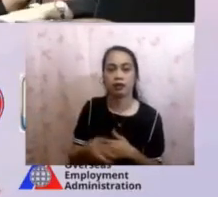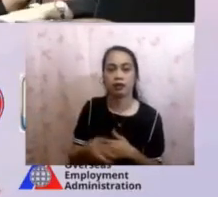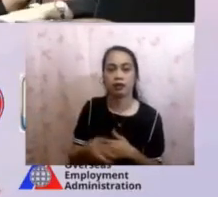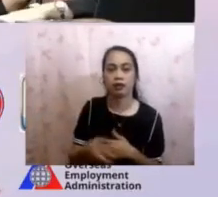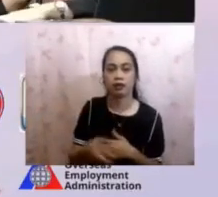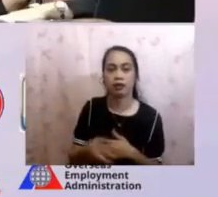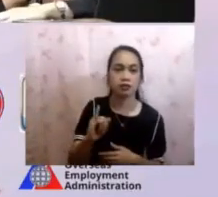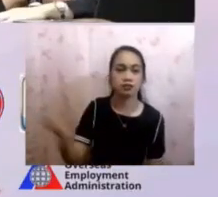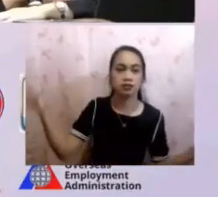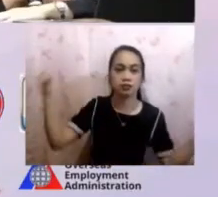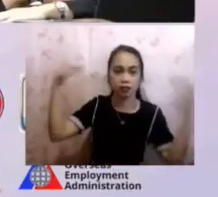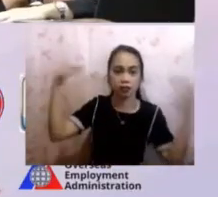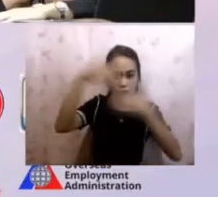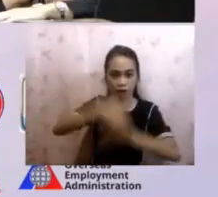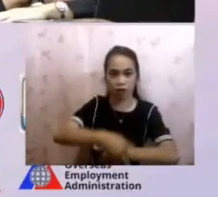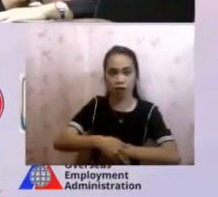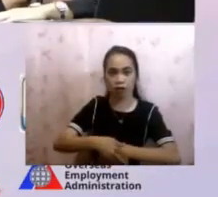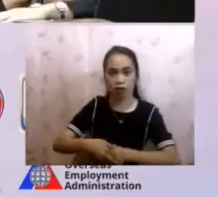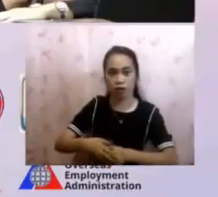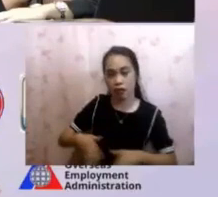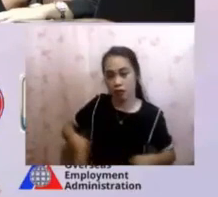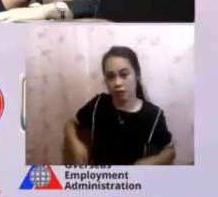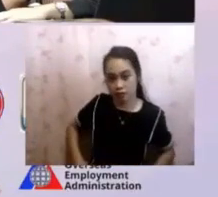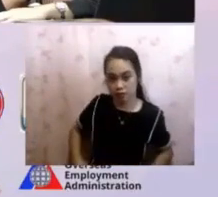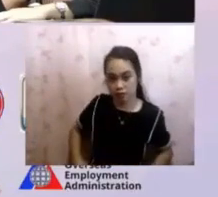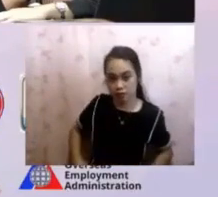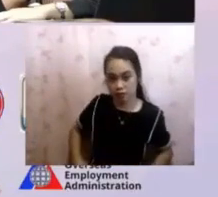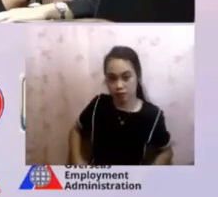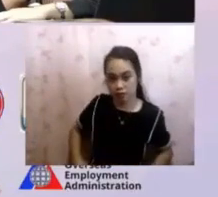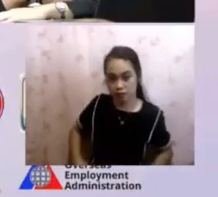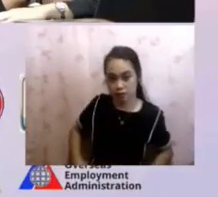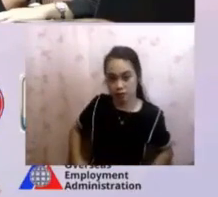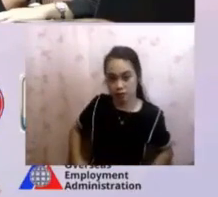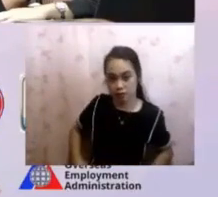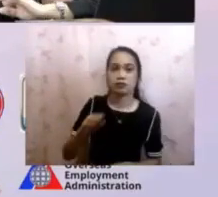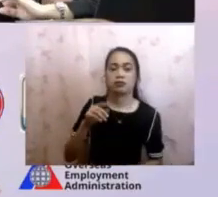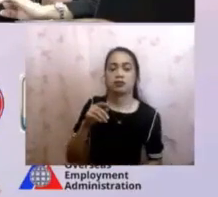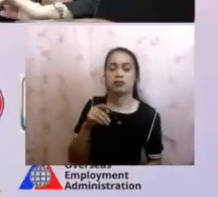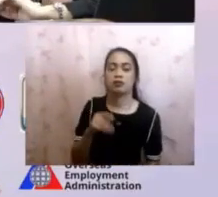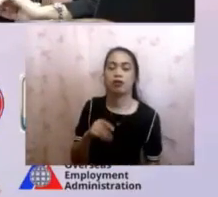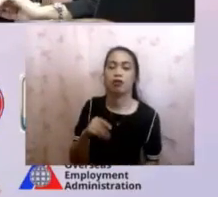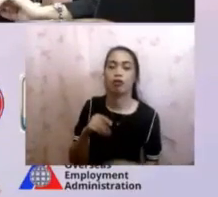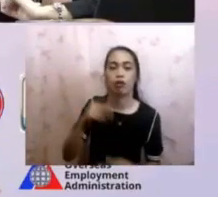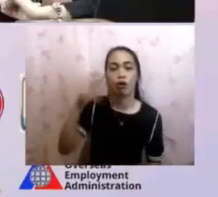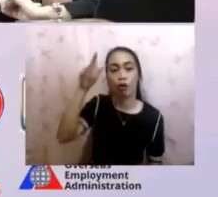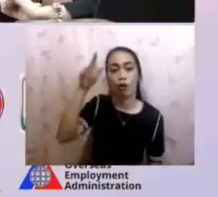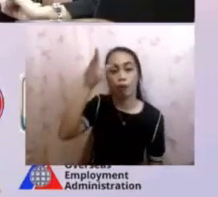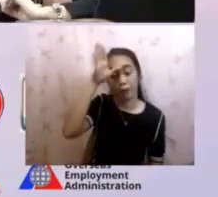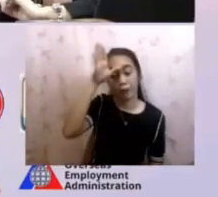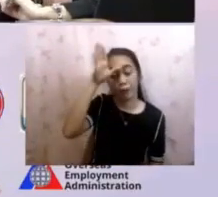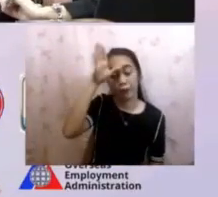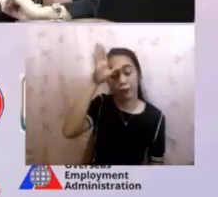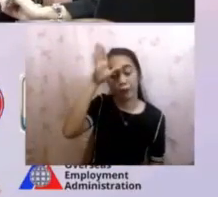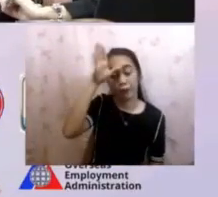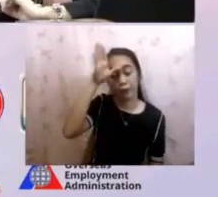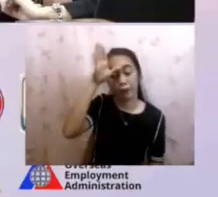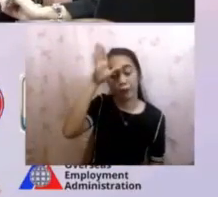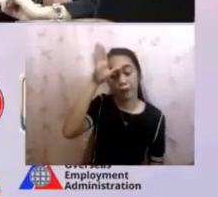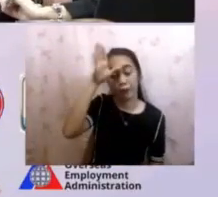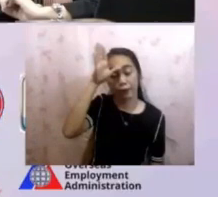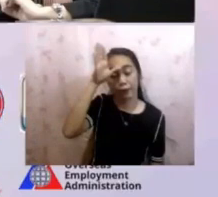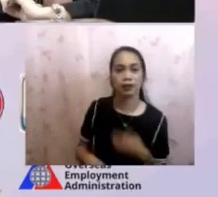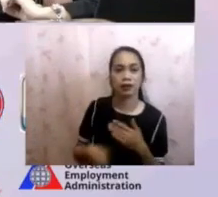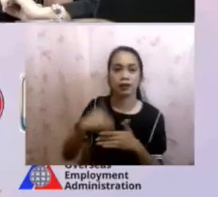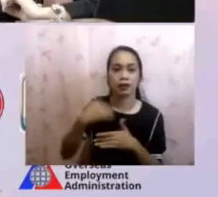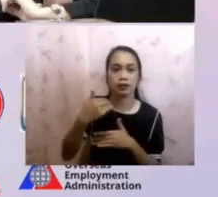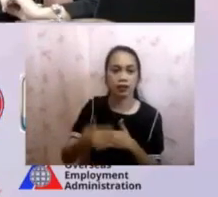imuhang necktie nga si SpongeBob. Polished nga shoes. So, kato mga shoes nga wala na gipang naabog-abogan na,